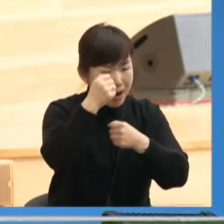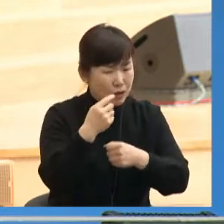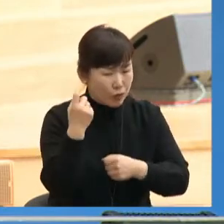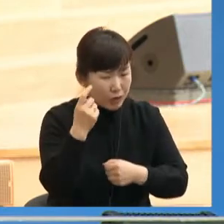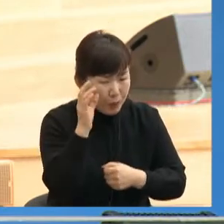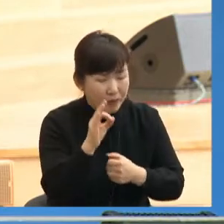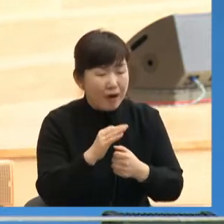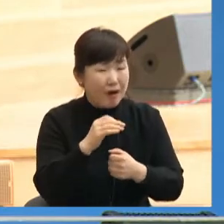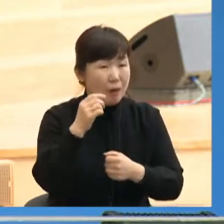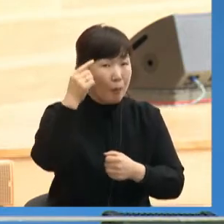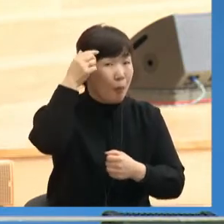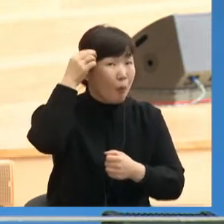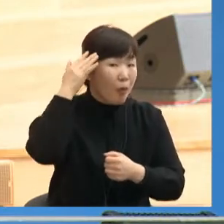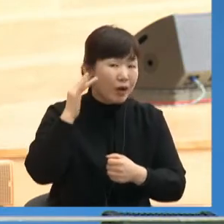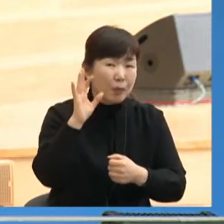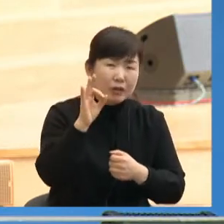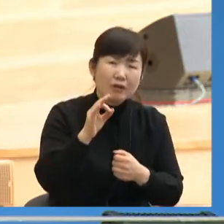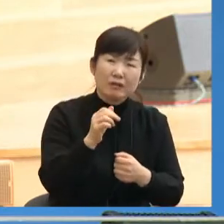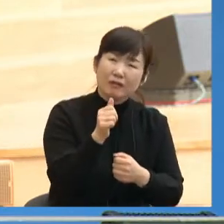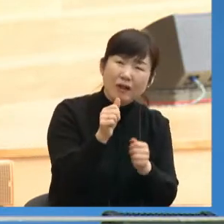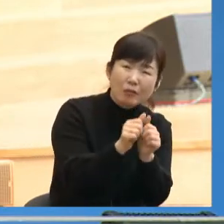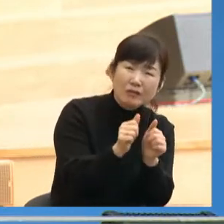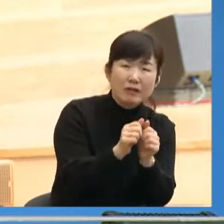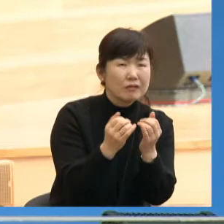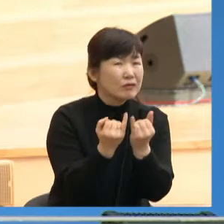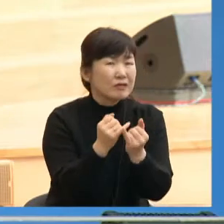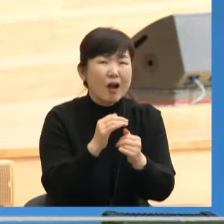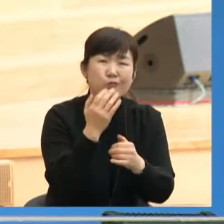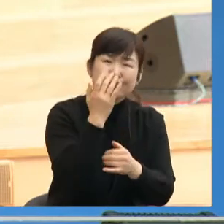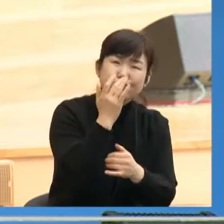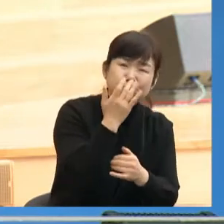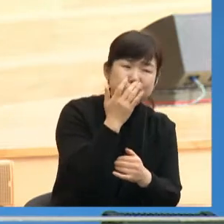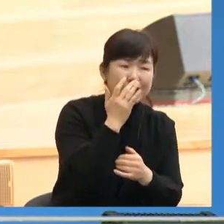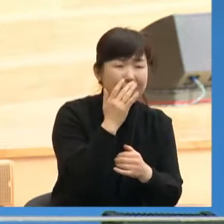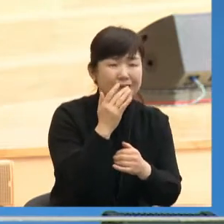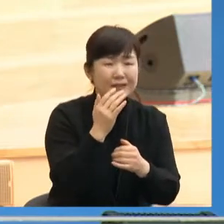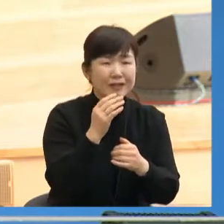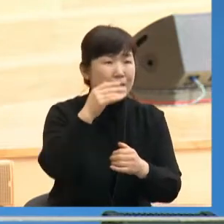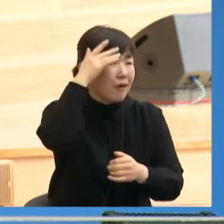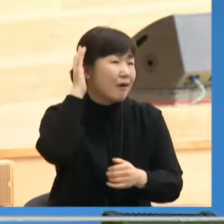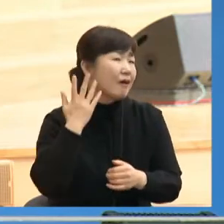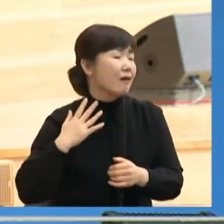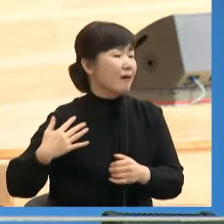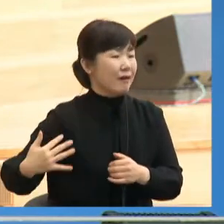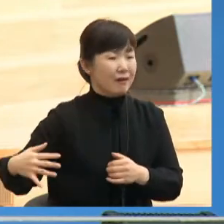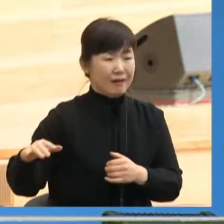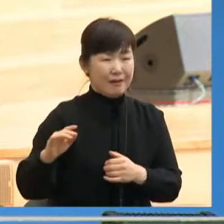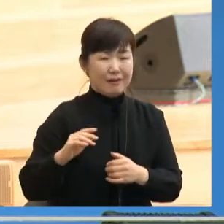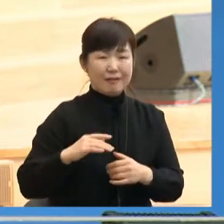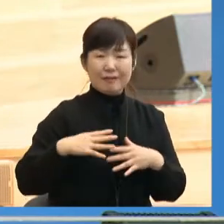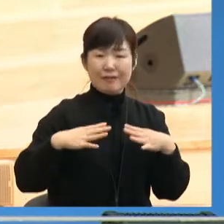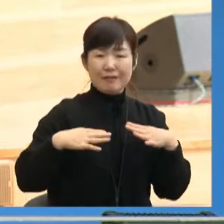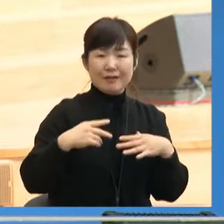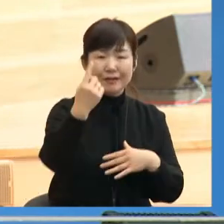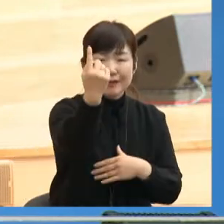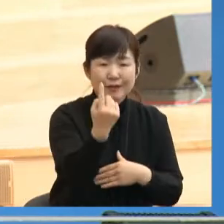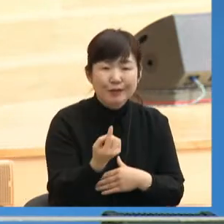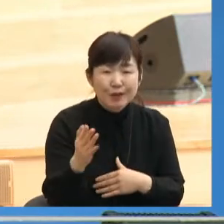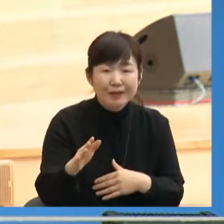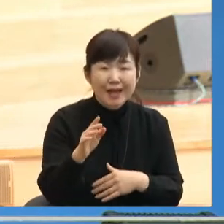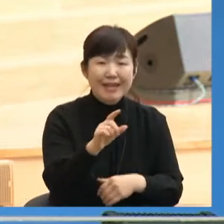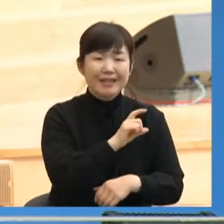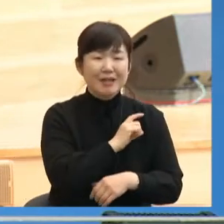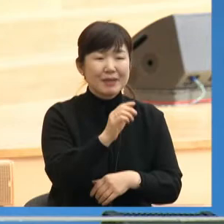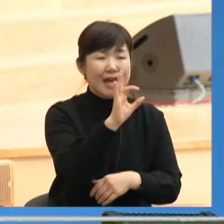그의 머리카락을 보니까 남잔지 여잔지 알 수 없는 정도의 찰랑거림을 가지면서 들어오는데 그의